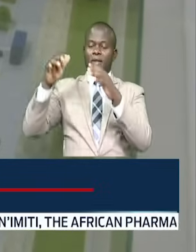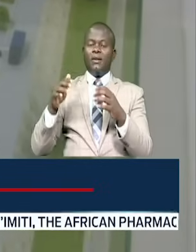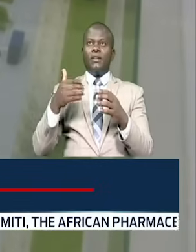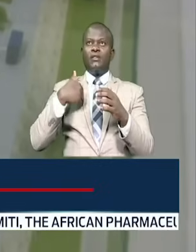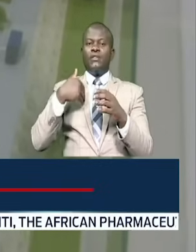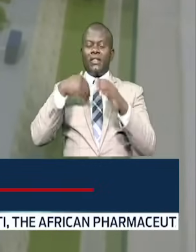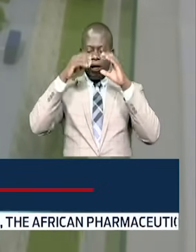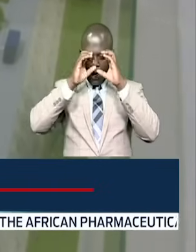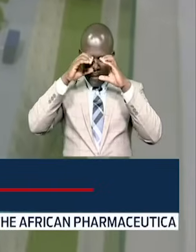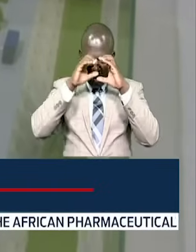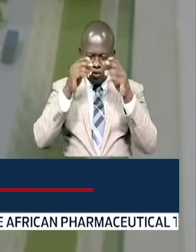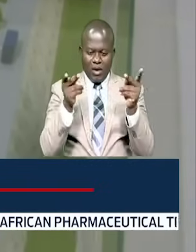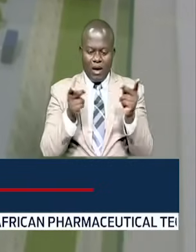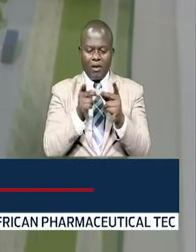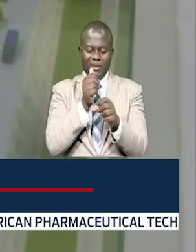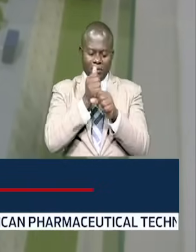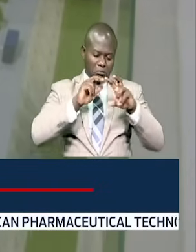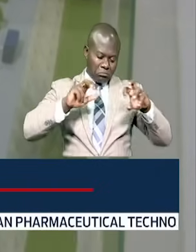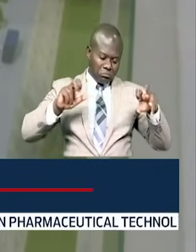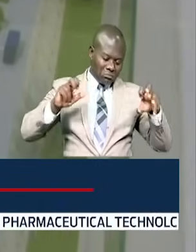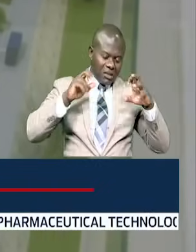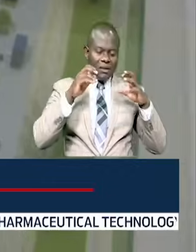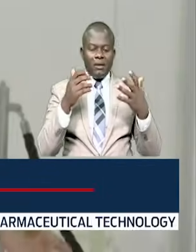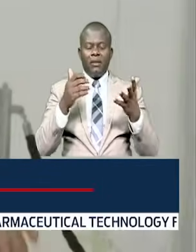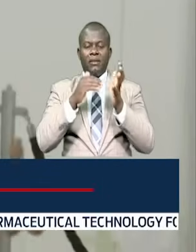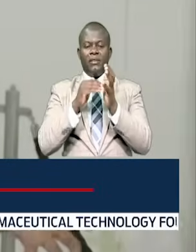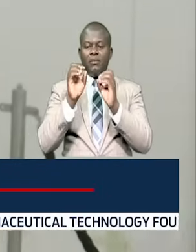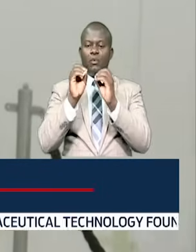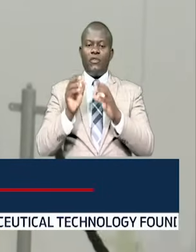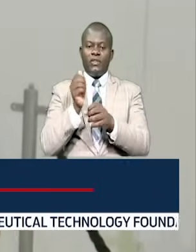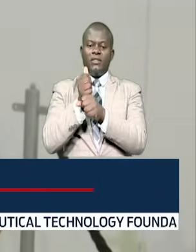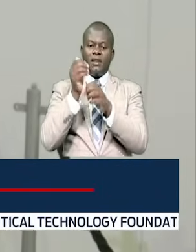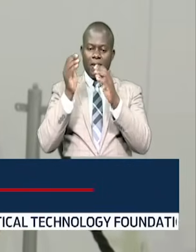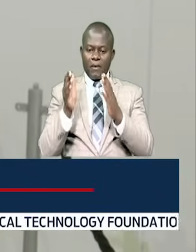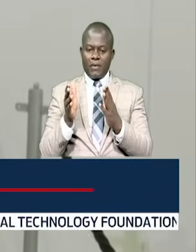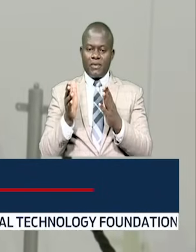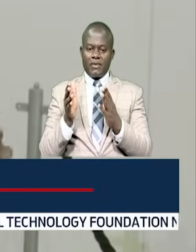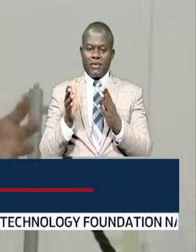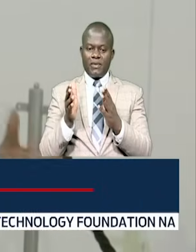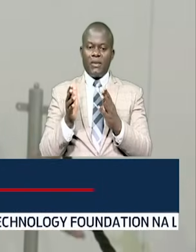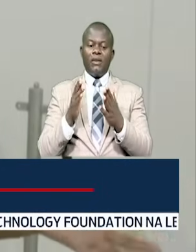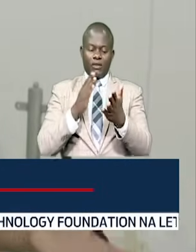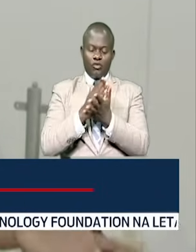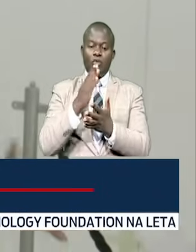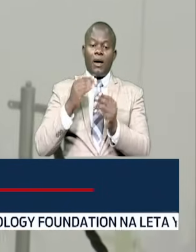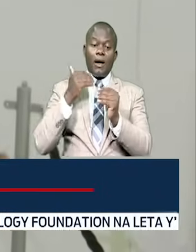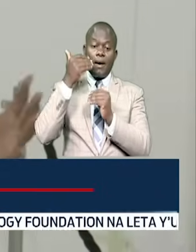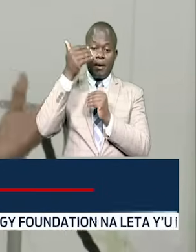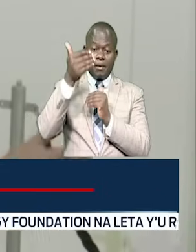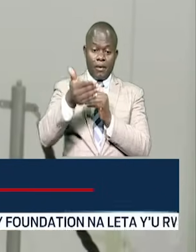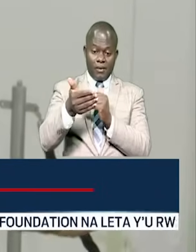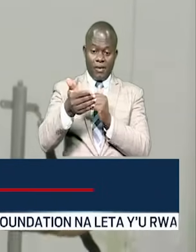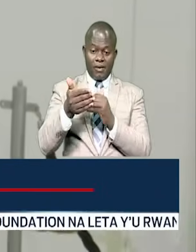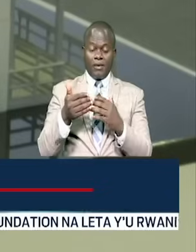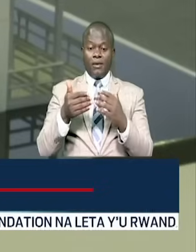amalaboratwari yaho bazajya bakora testing, dufite n'amabiro y'abakozi. Ego noneho ino